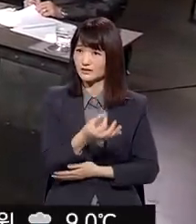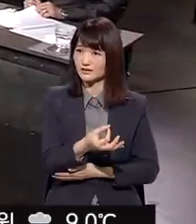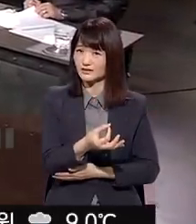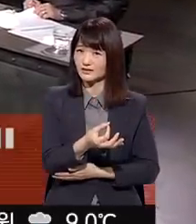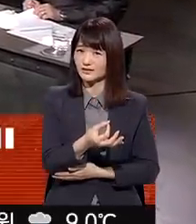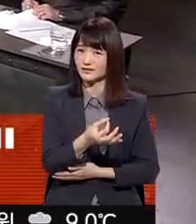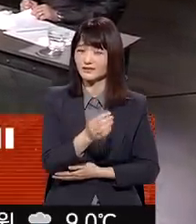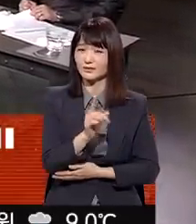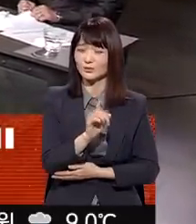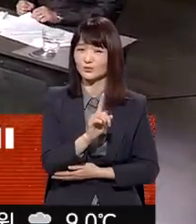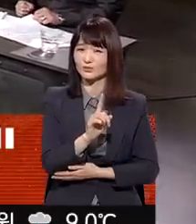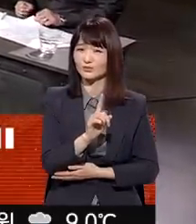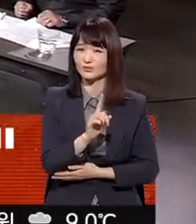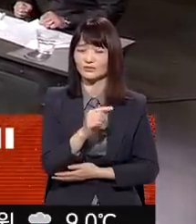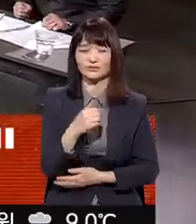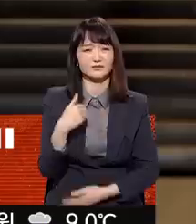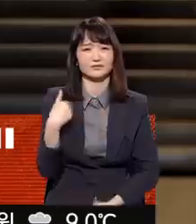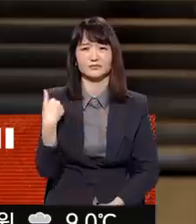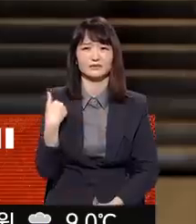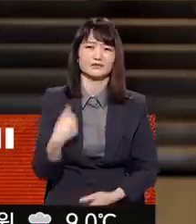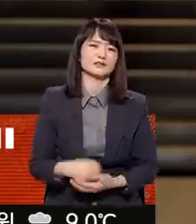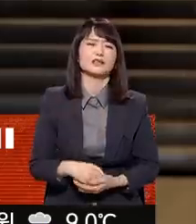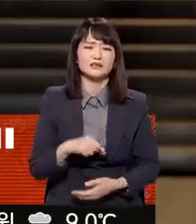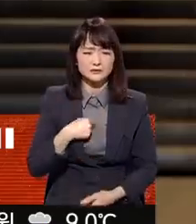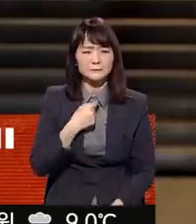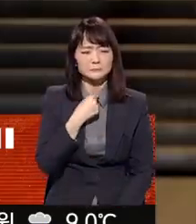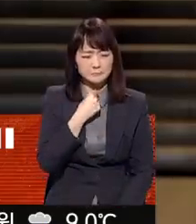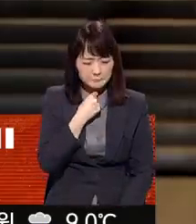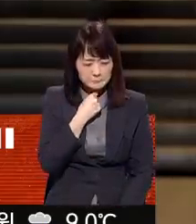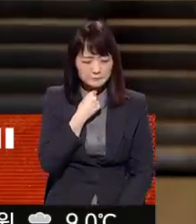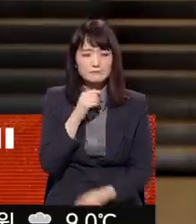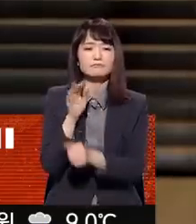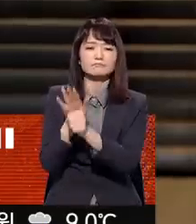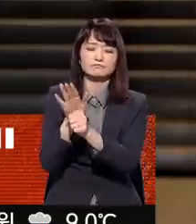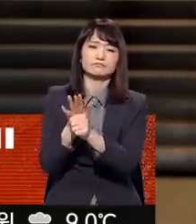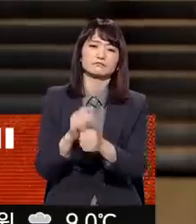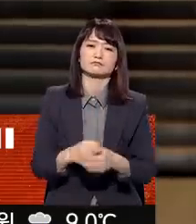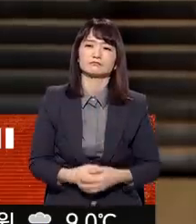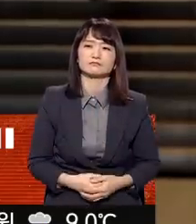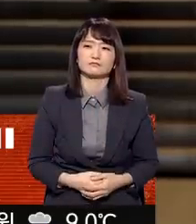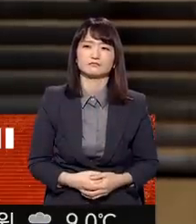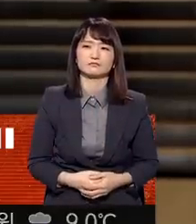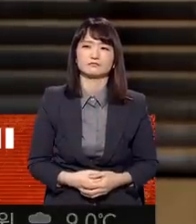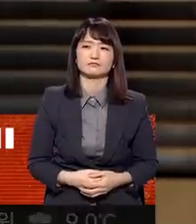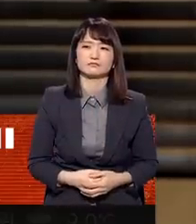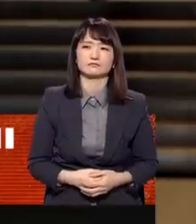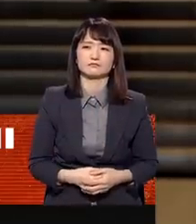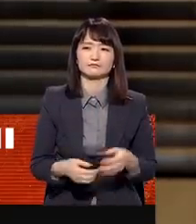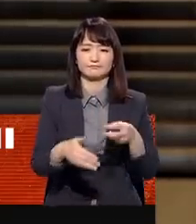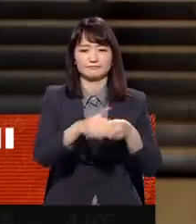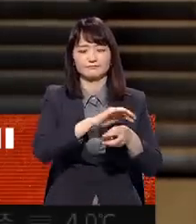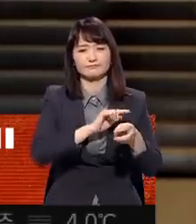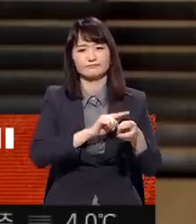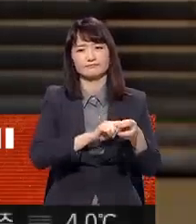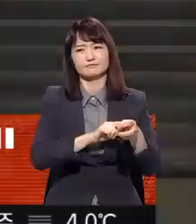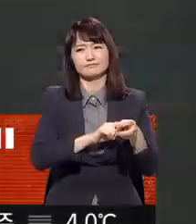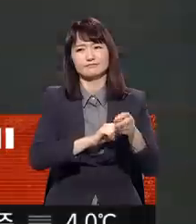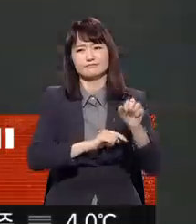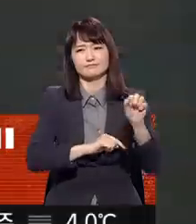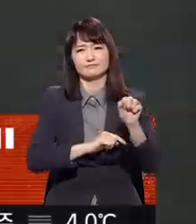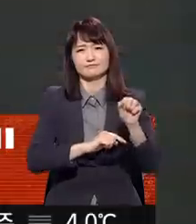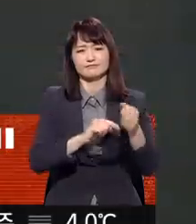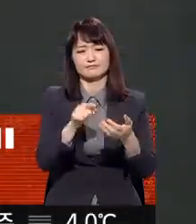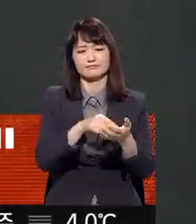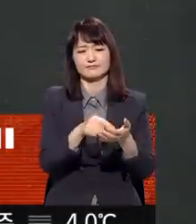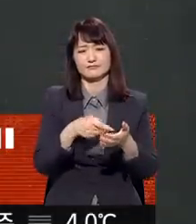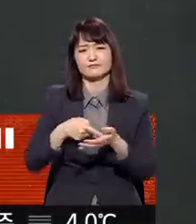참 어떻게 해야 될지 모르겠네요. 자발적으로 한 거거든요. 예. 그렇기 때문에 좀 보상... 하기가 좀 배상